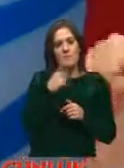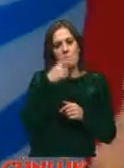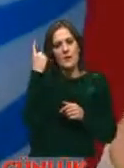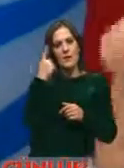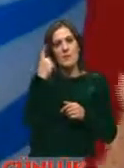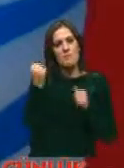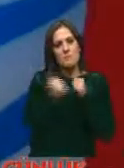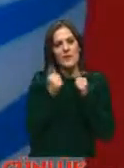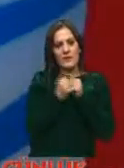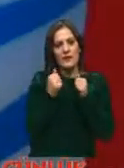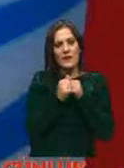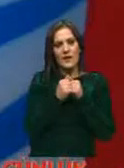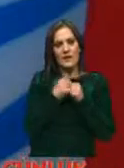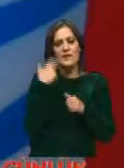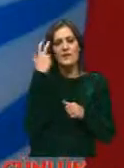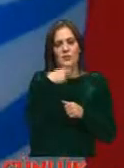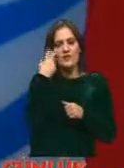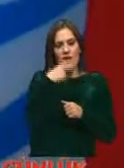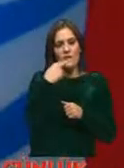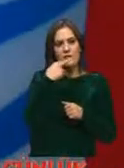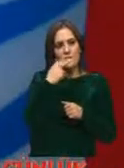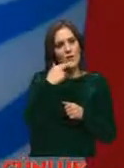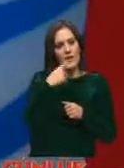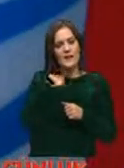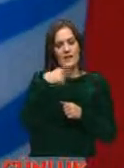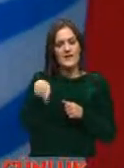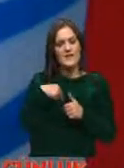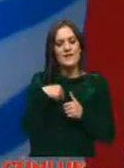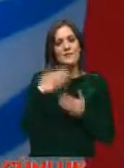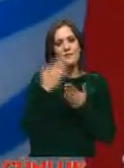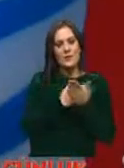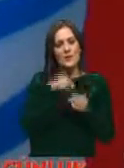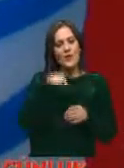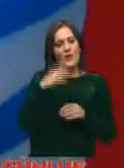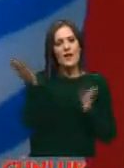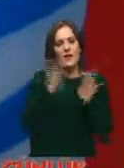belki birlikte şarkı söyleriz ve